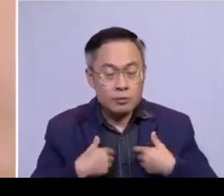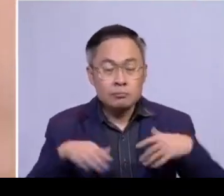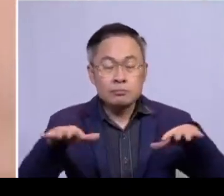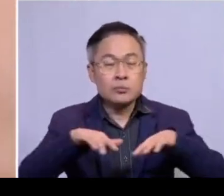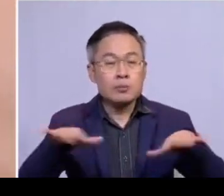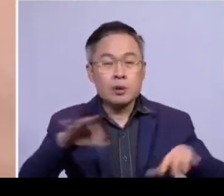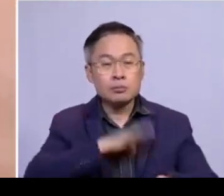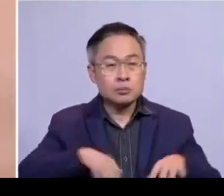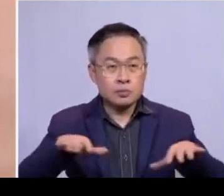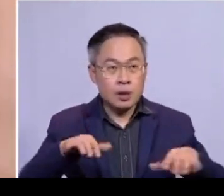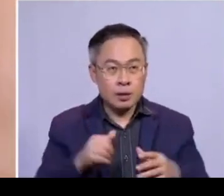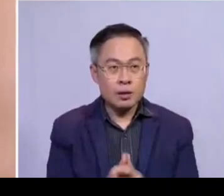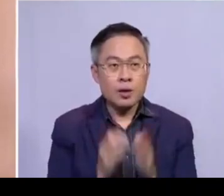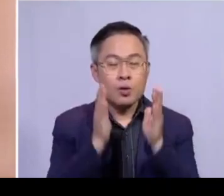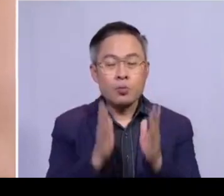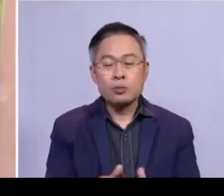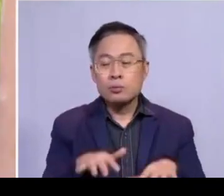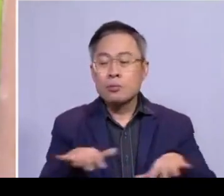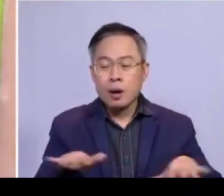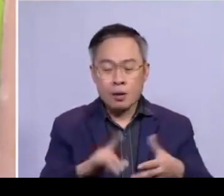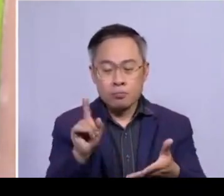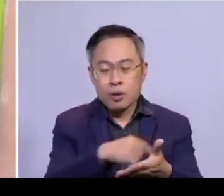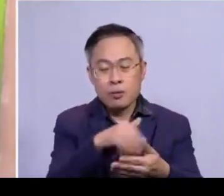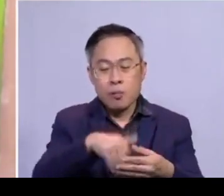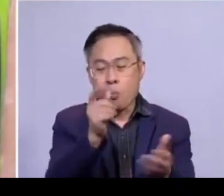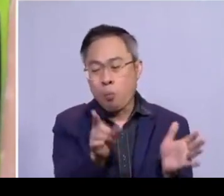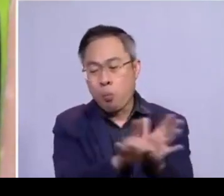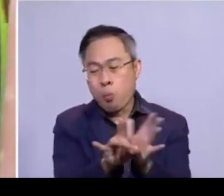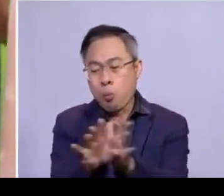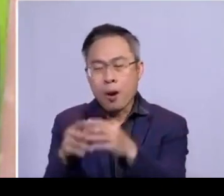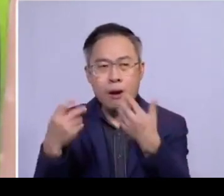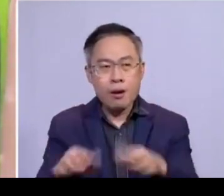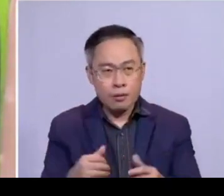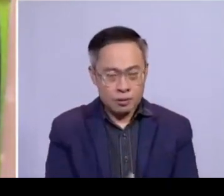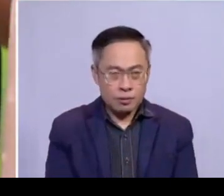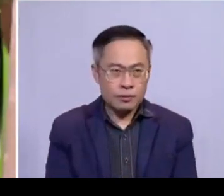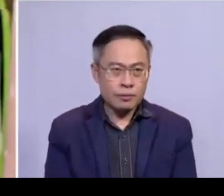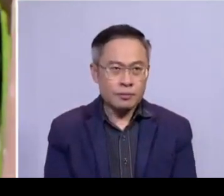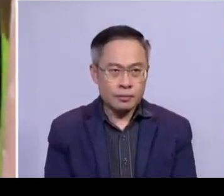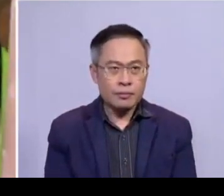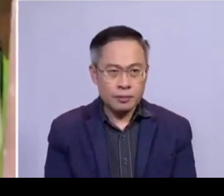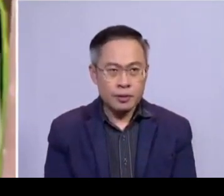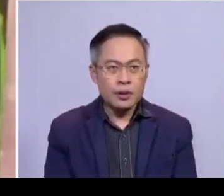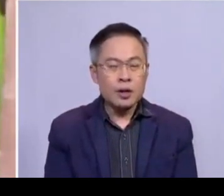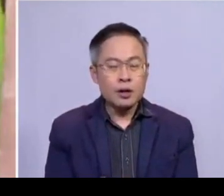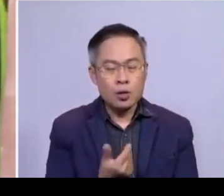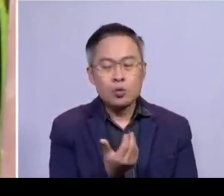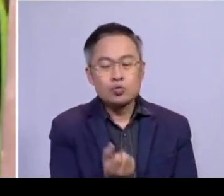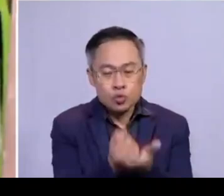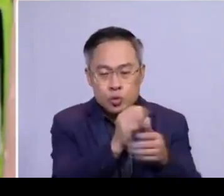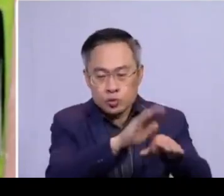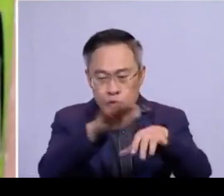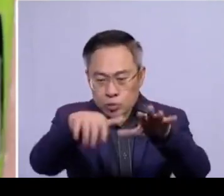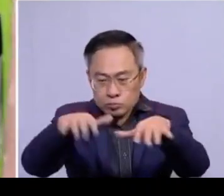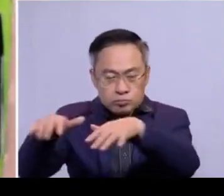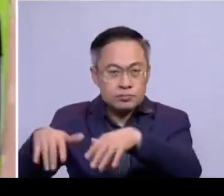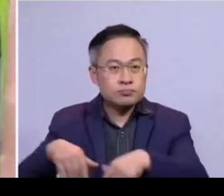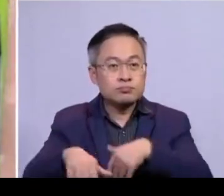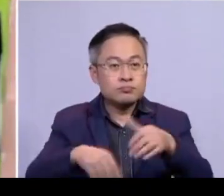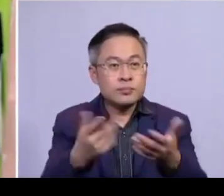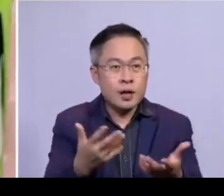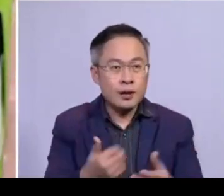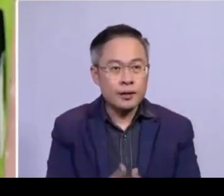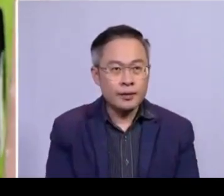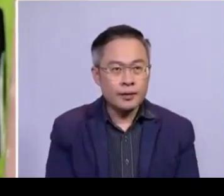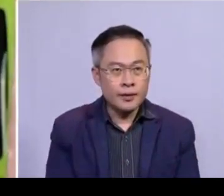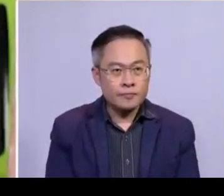าเราประชาชนธรรมดา ให้ชวนคนไทยคนอื่นๆที่ยังไม่ออกมาเลือกตั้งมาเลือกตั้งกันนิดเดียวยายชวนนิด ชว